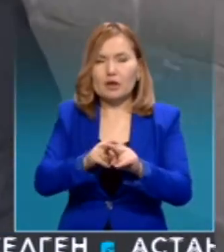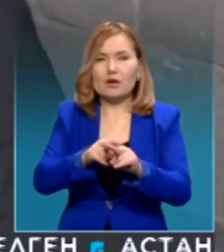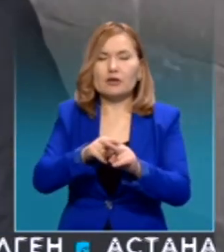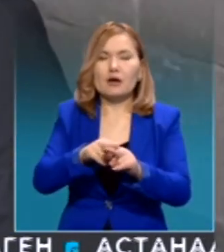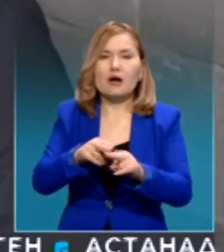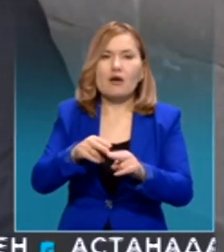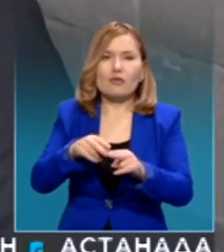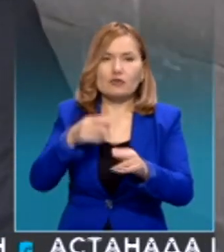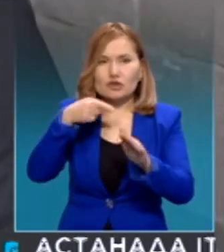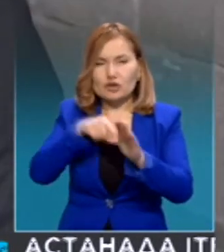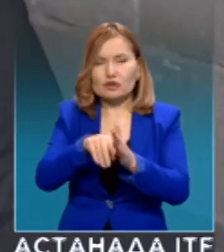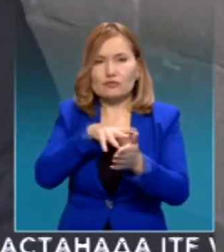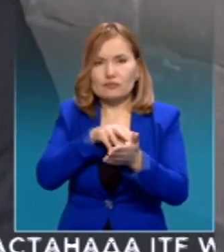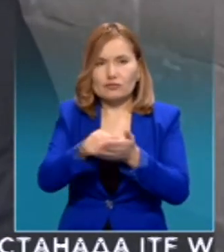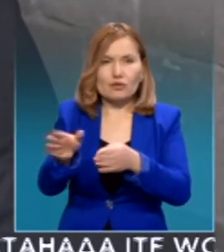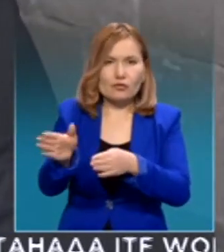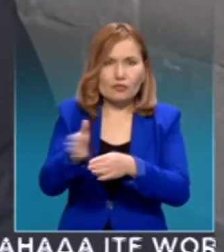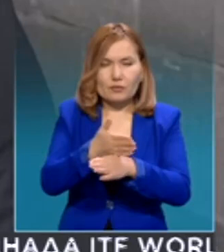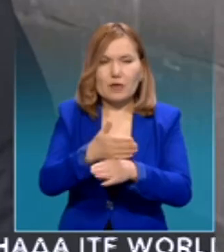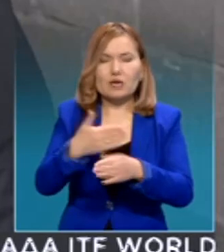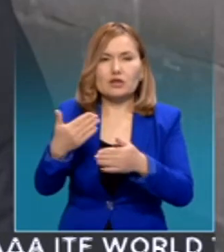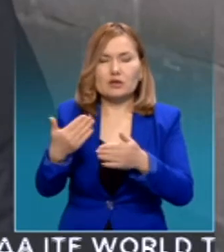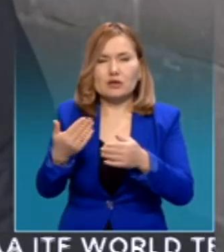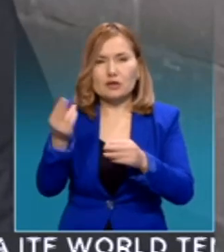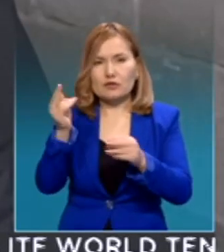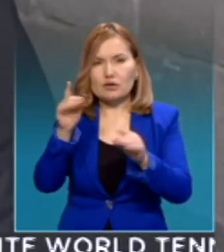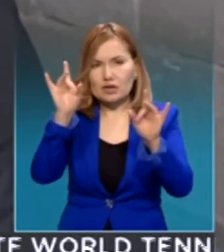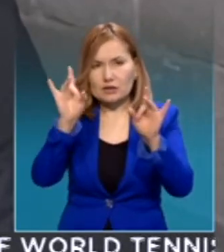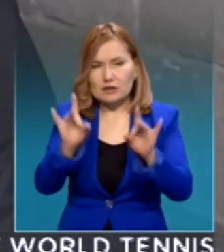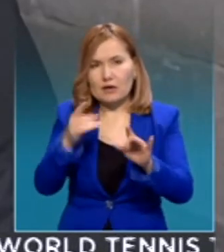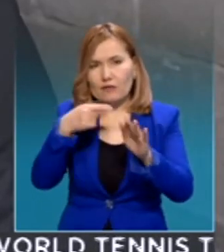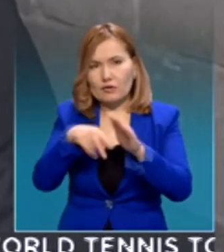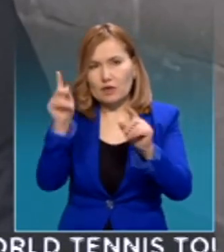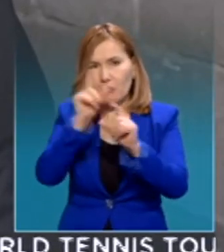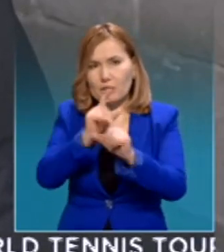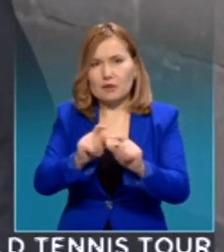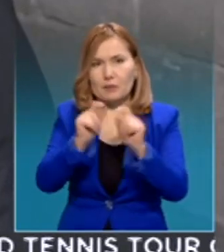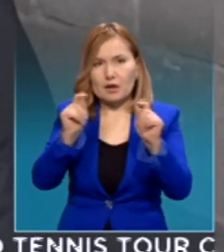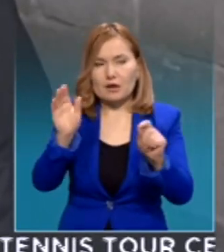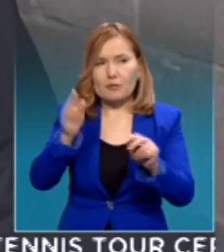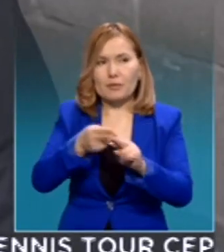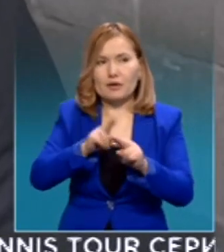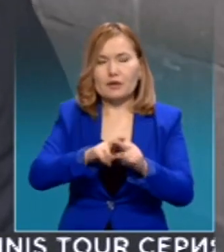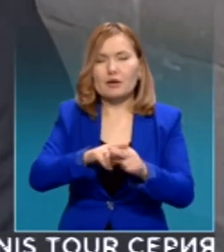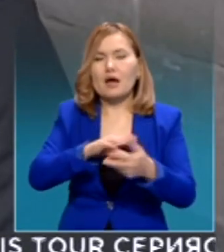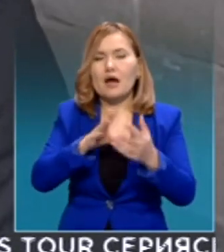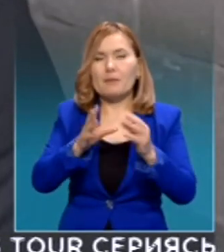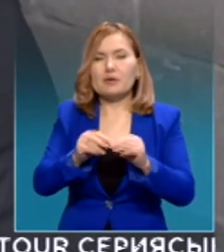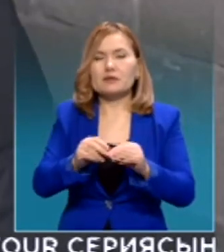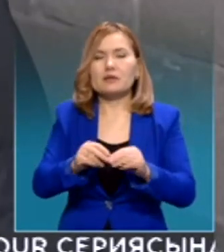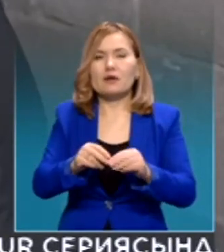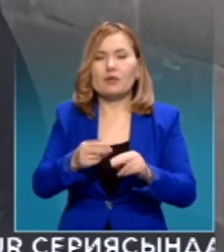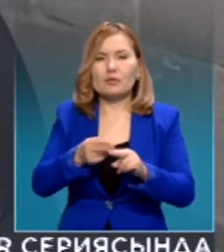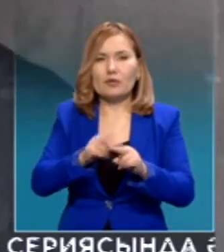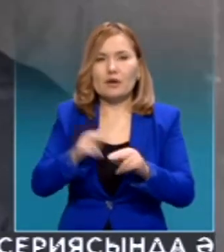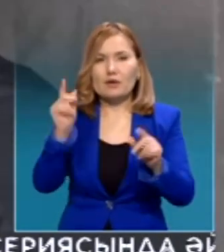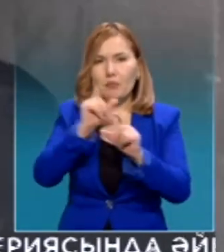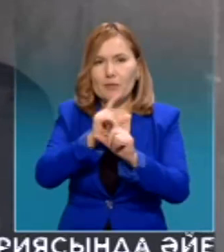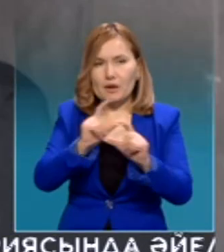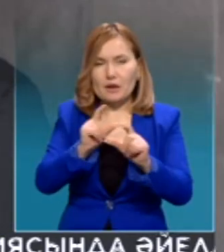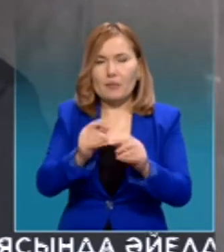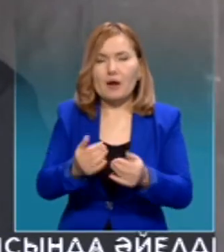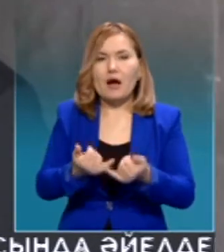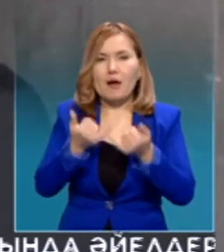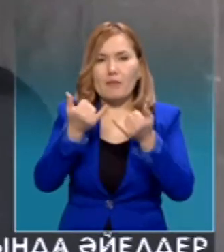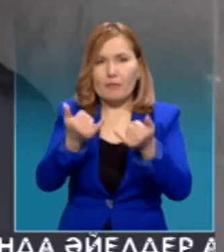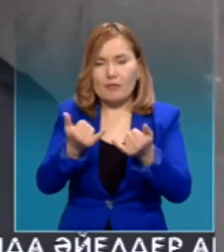Біз осы жерде бір ауысымда 500 бала оқыталамыз. Ол дегеніміз 2 ауысымда біз 1000 баланы оқыталамыз. Жазға